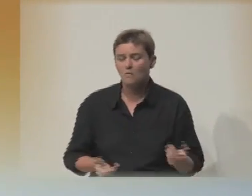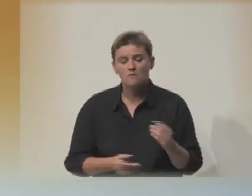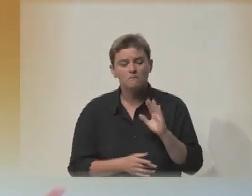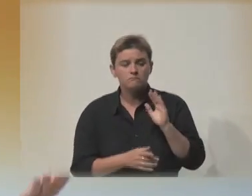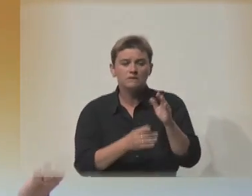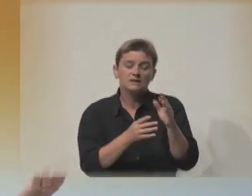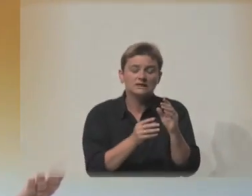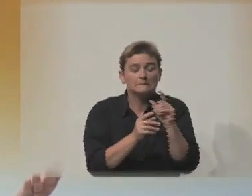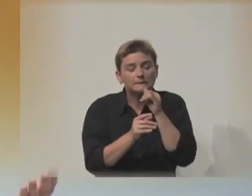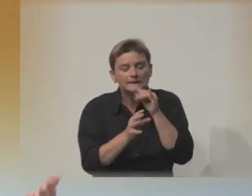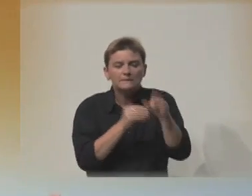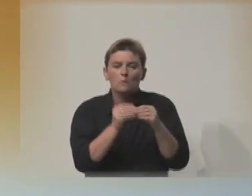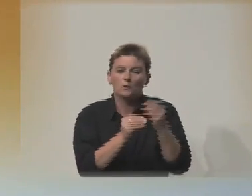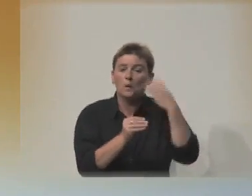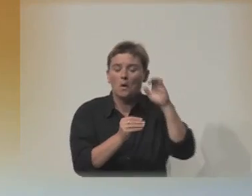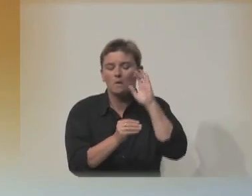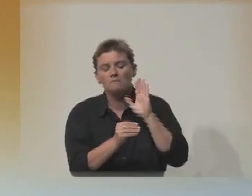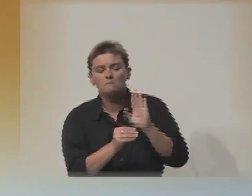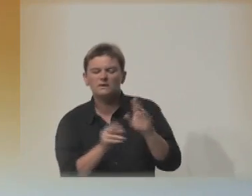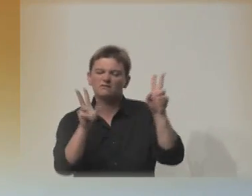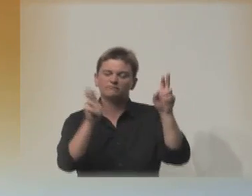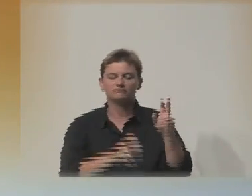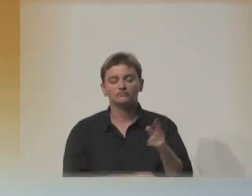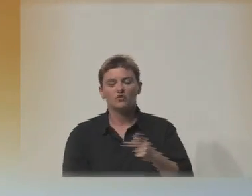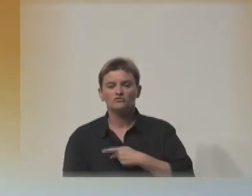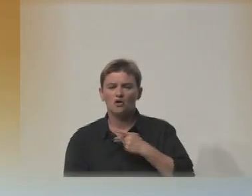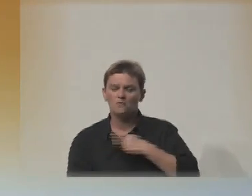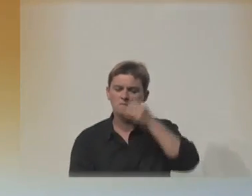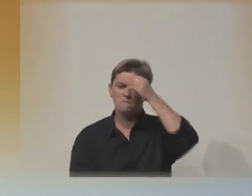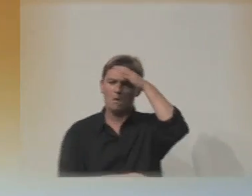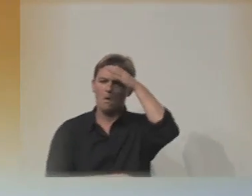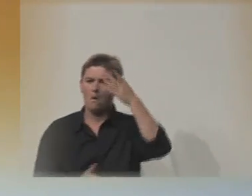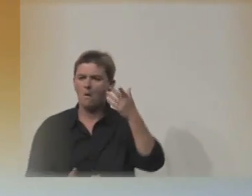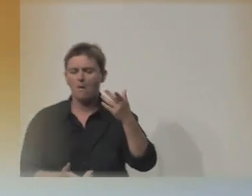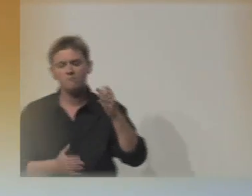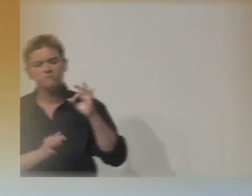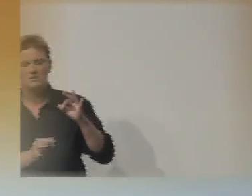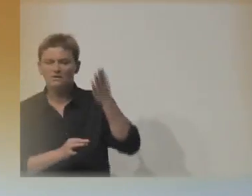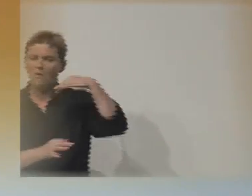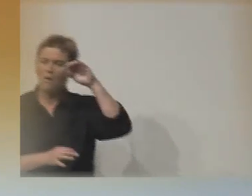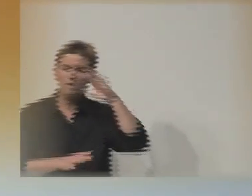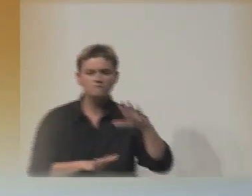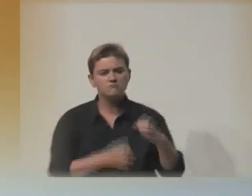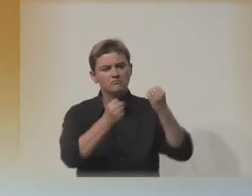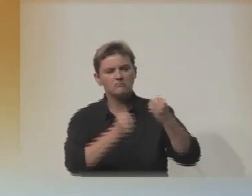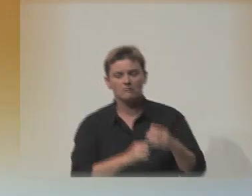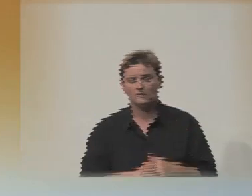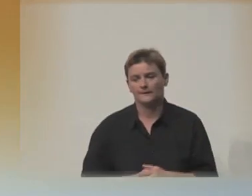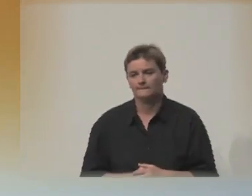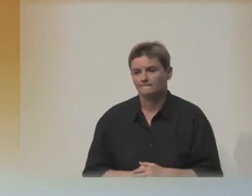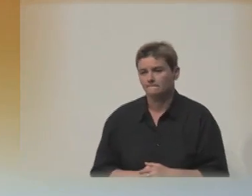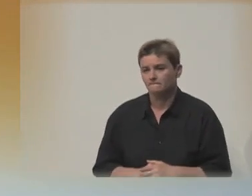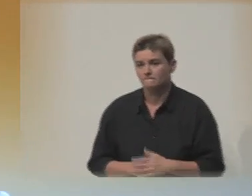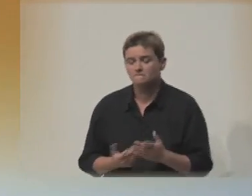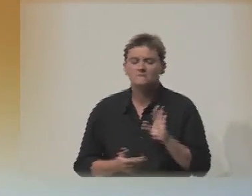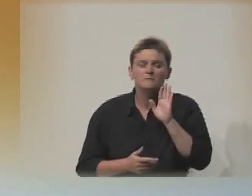pour, pardon pour ce qu'ils sont, pour docteurs en droit communautaire ou en droit européen.